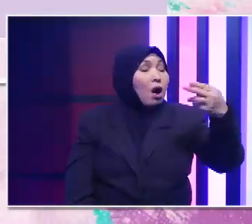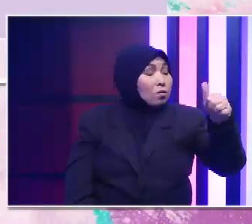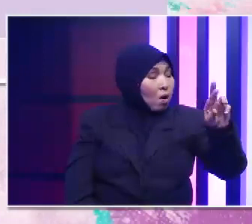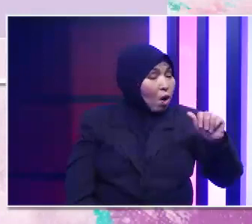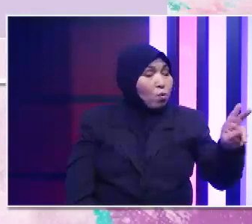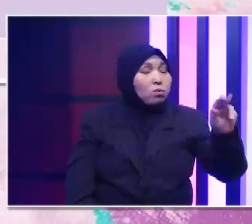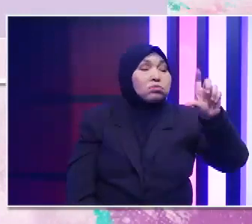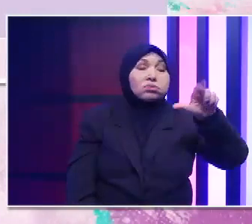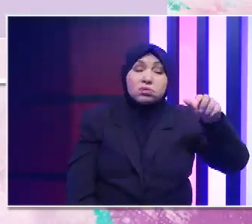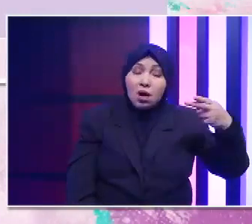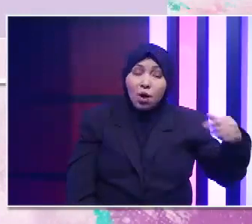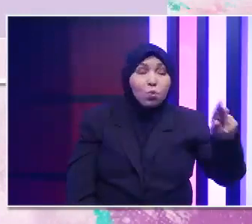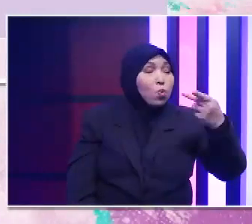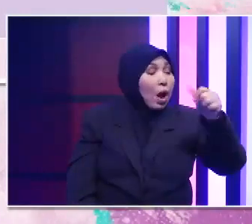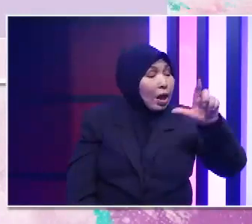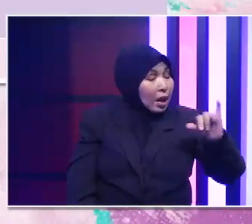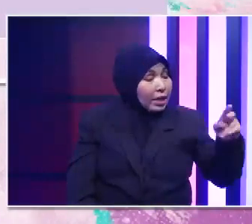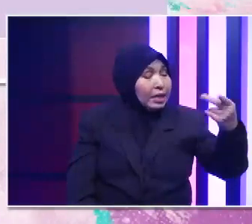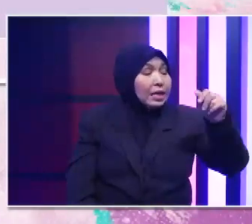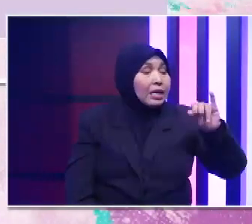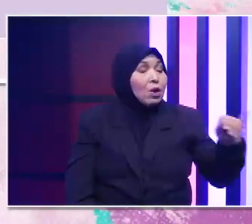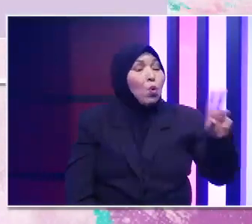lo hualaihi